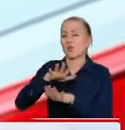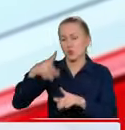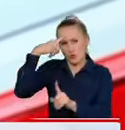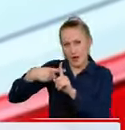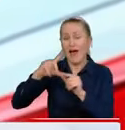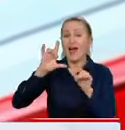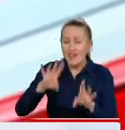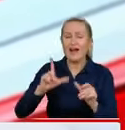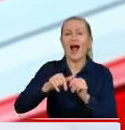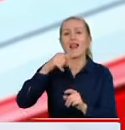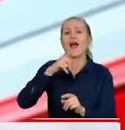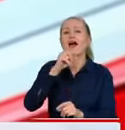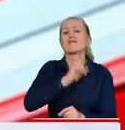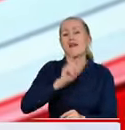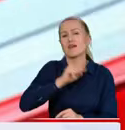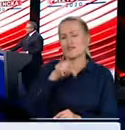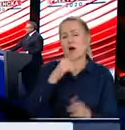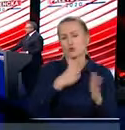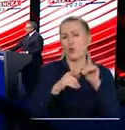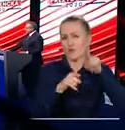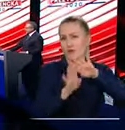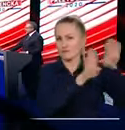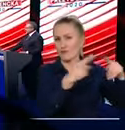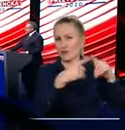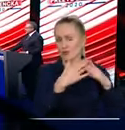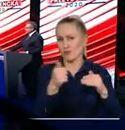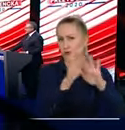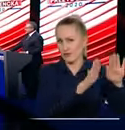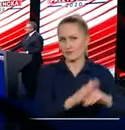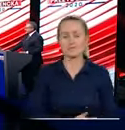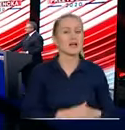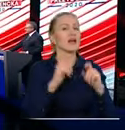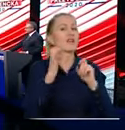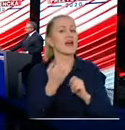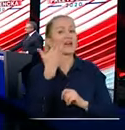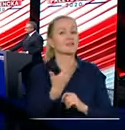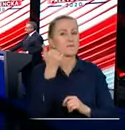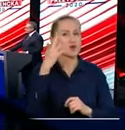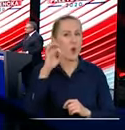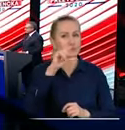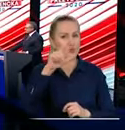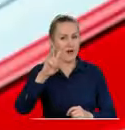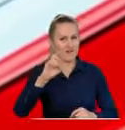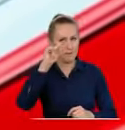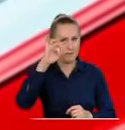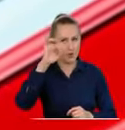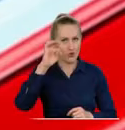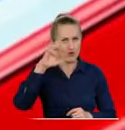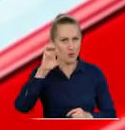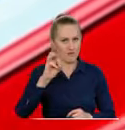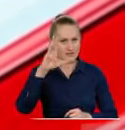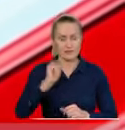i przygotowanie do komunii w kościołach. Bardzo dziękuję. Czas na odpowiedź Mirosława Piotrowskiego. Polska jest